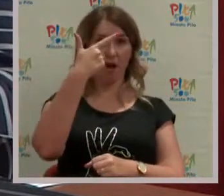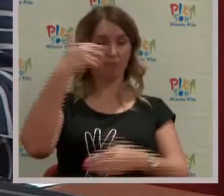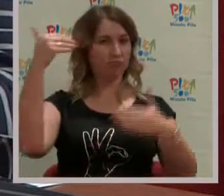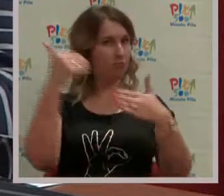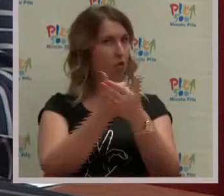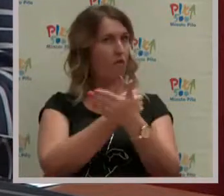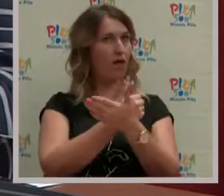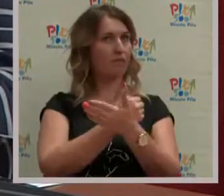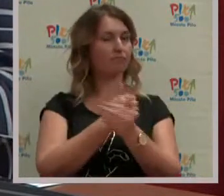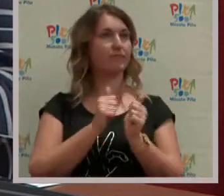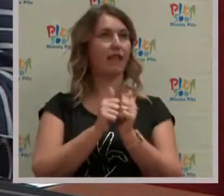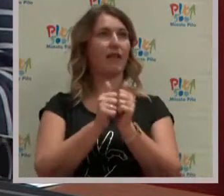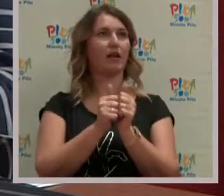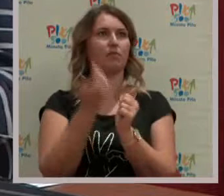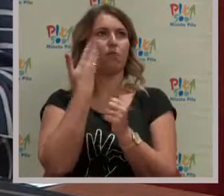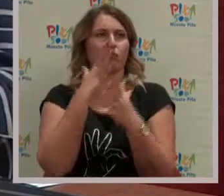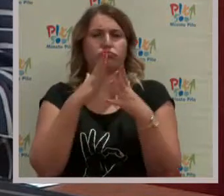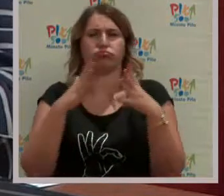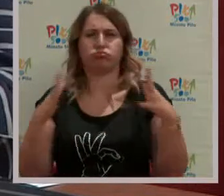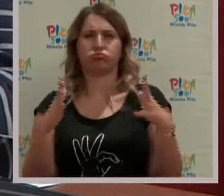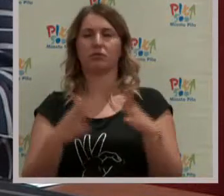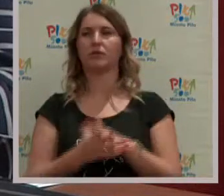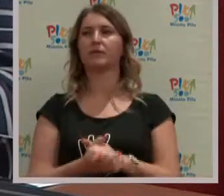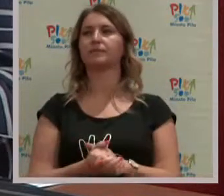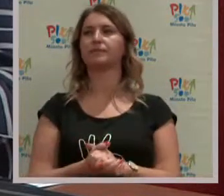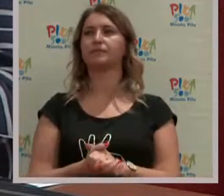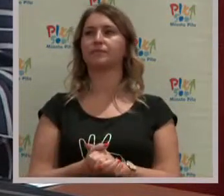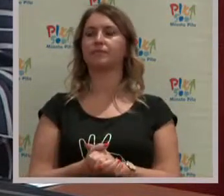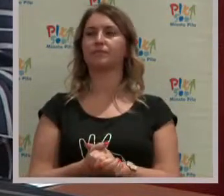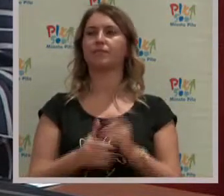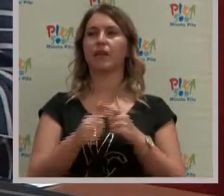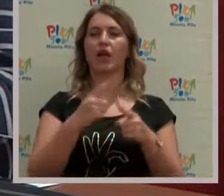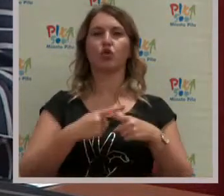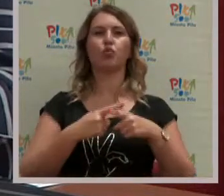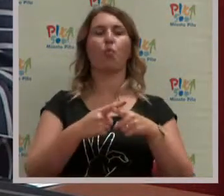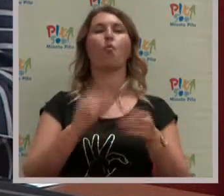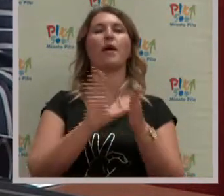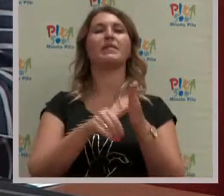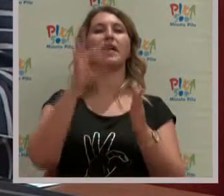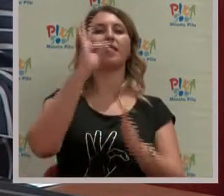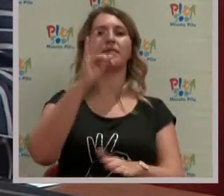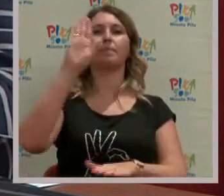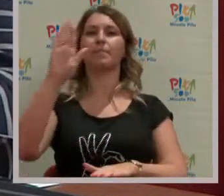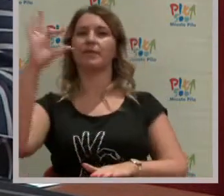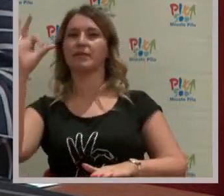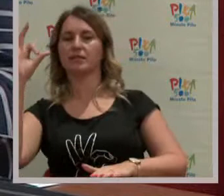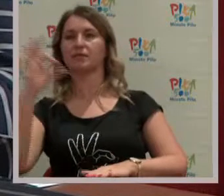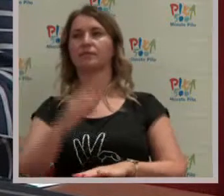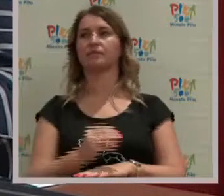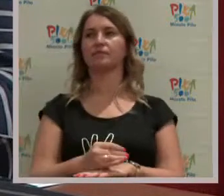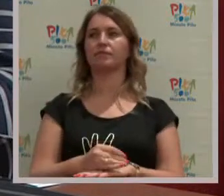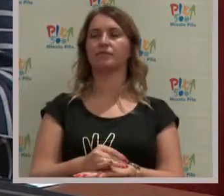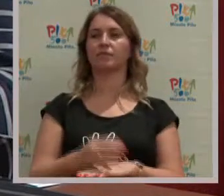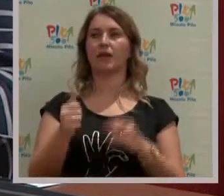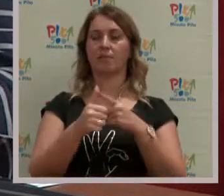bardzo duże zadania które związane są z dokapitalizowaniem spółki miejskiej TBS na w pierwszym przypadku jest to